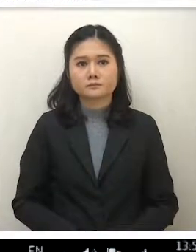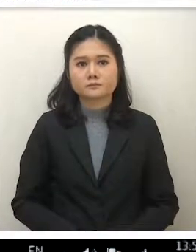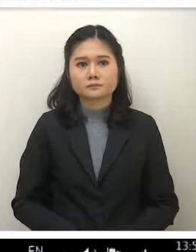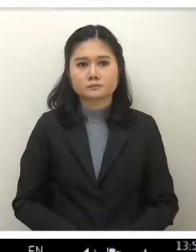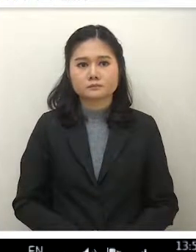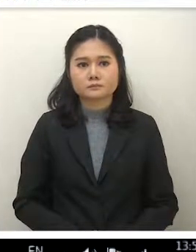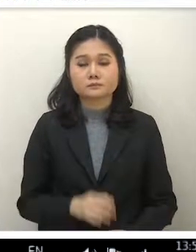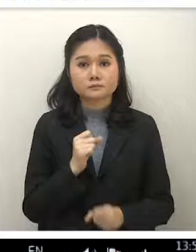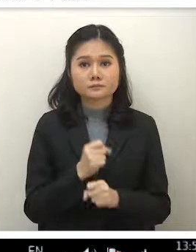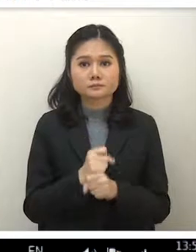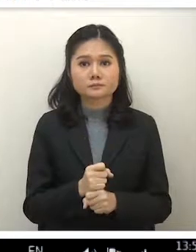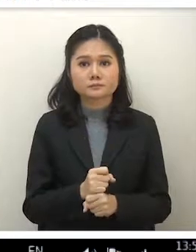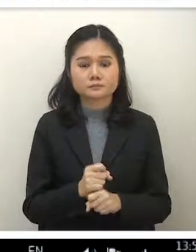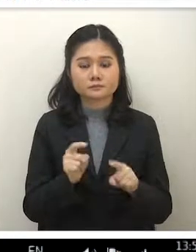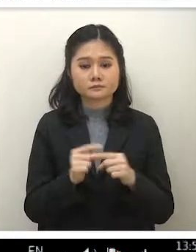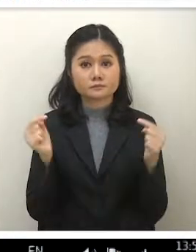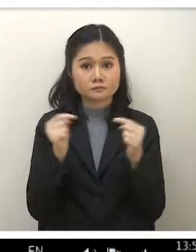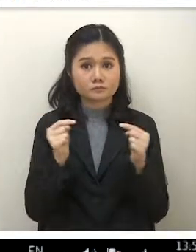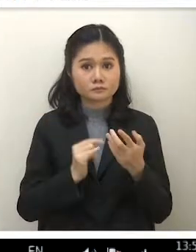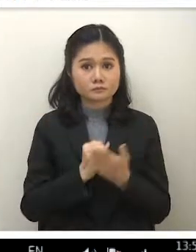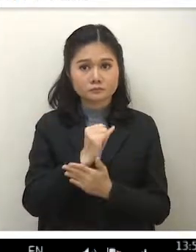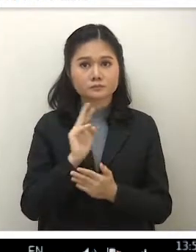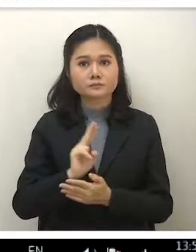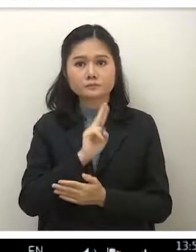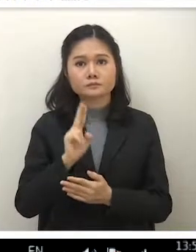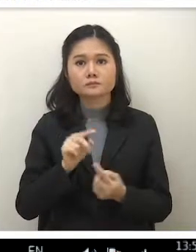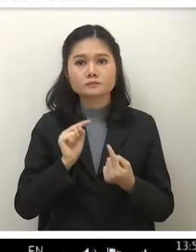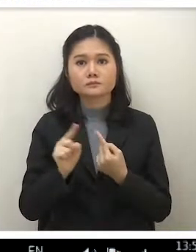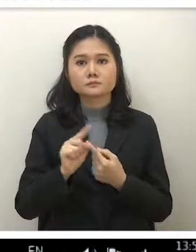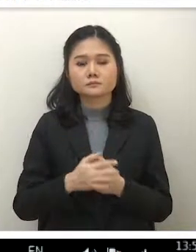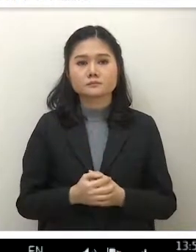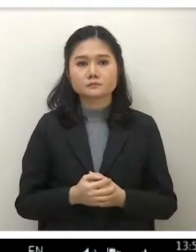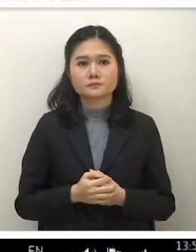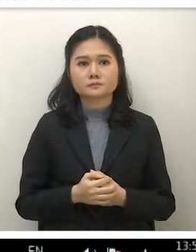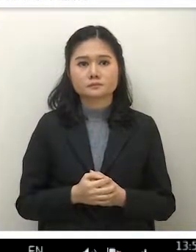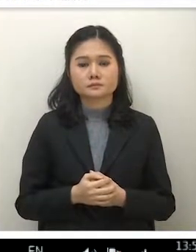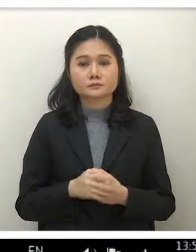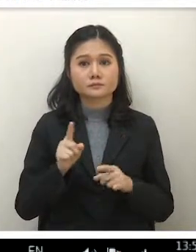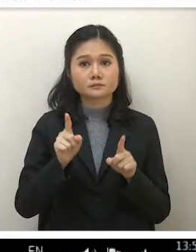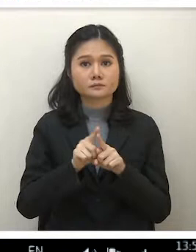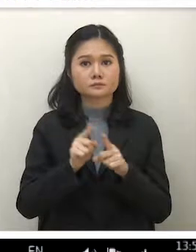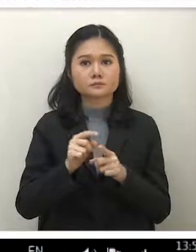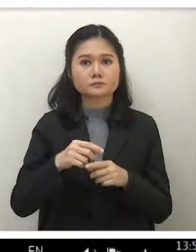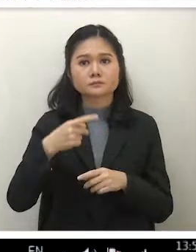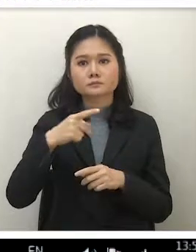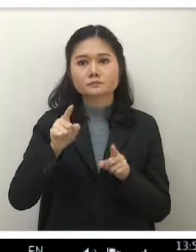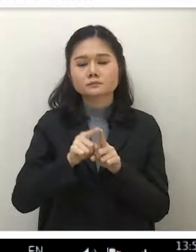เราต้องการความแม่นยำเราก็เลยต้องใช้ไอ้เจ้าโพลีไลน์เมื่อกี้นะครับ